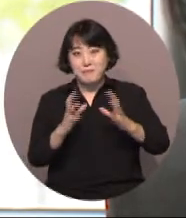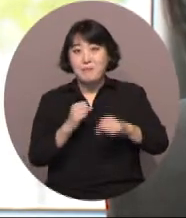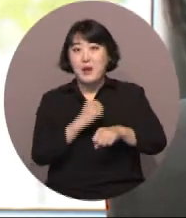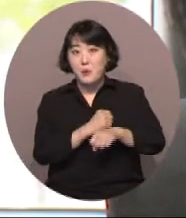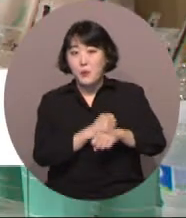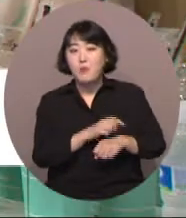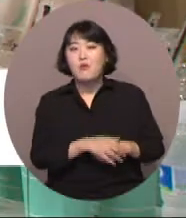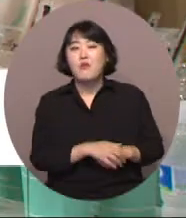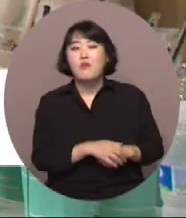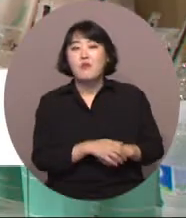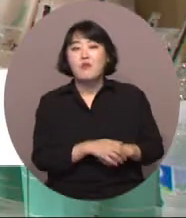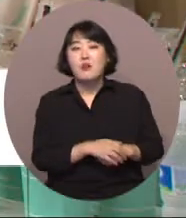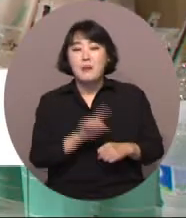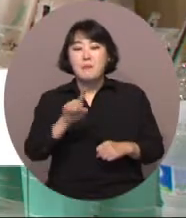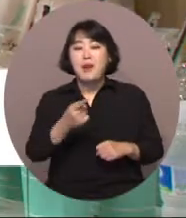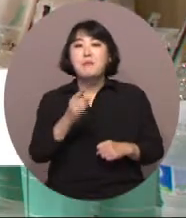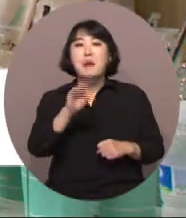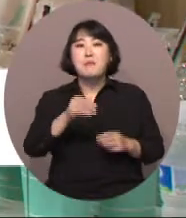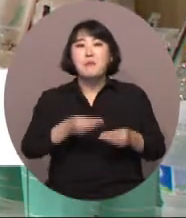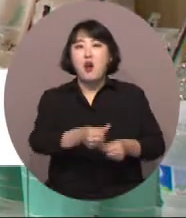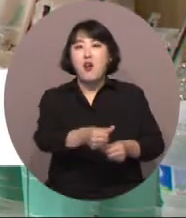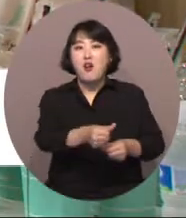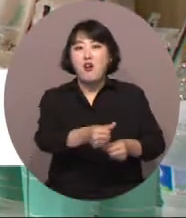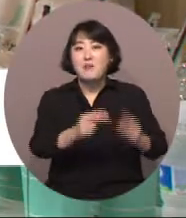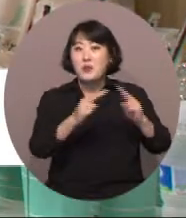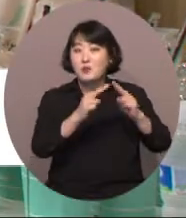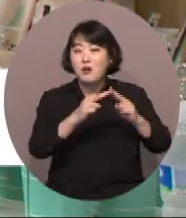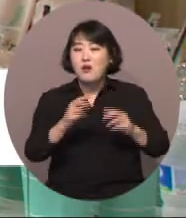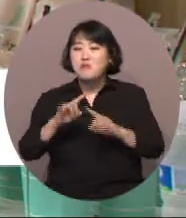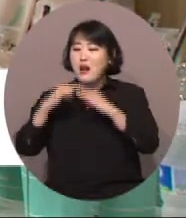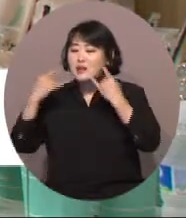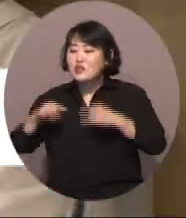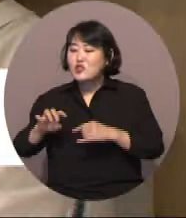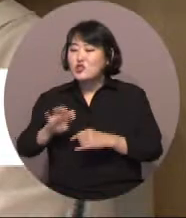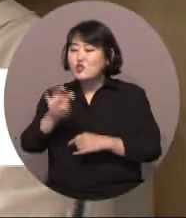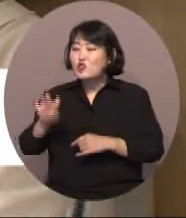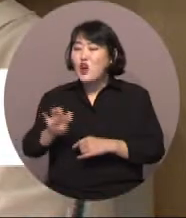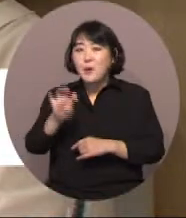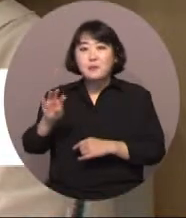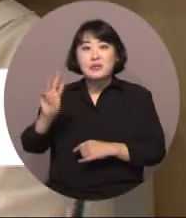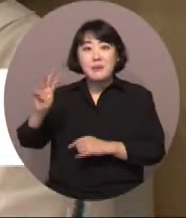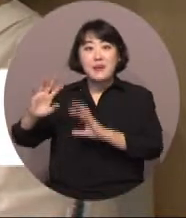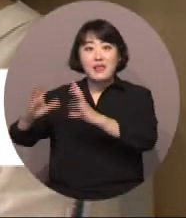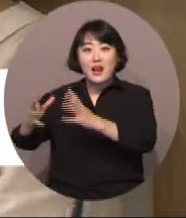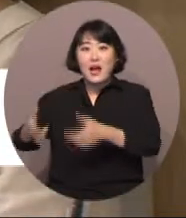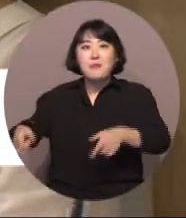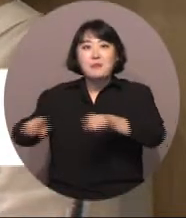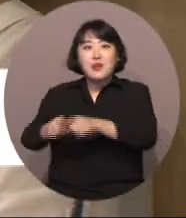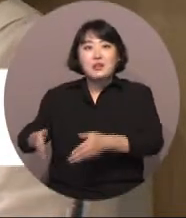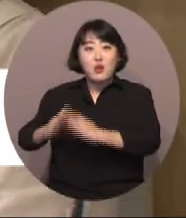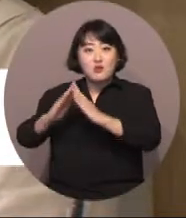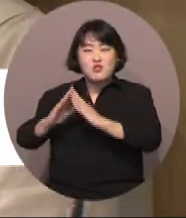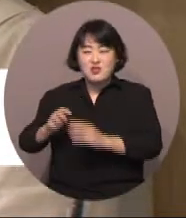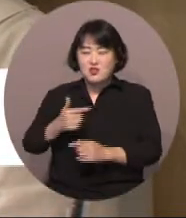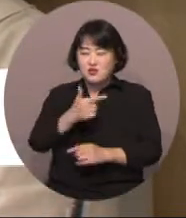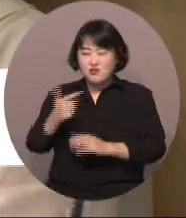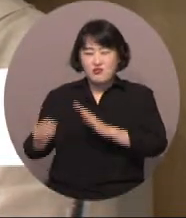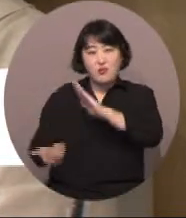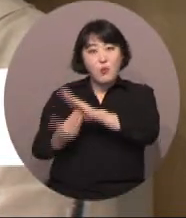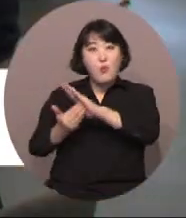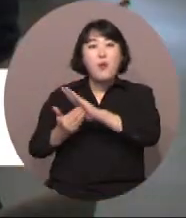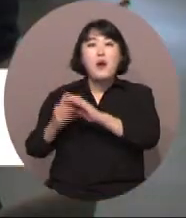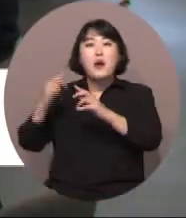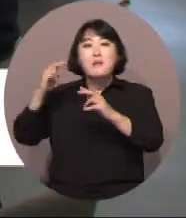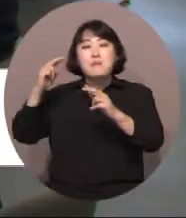반도체 산업단지 100만 병을 조성하고 프랑스 등 유럽 3개국 의 공동 설립한 유럽 최대 규모의 반도체 연구소